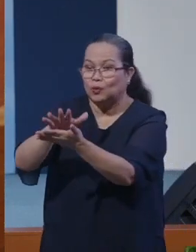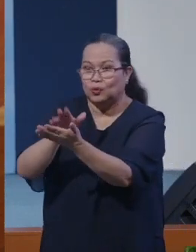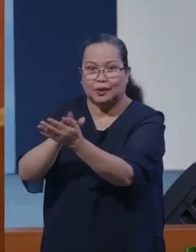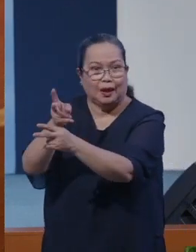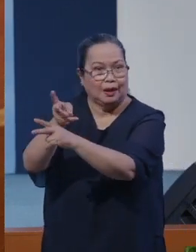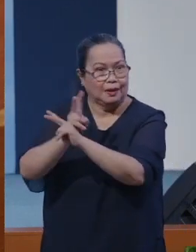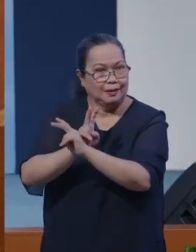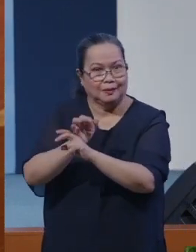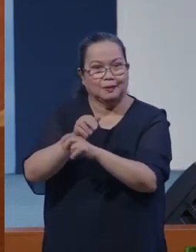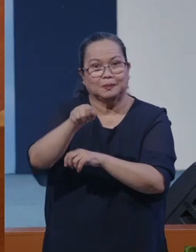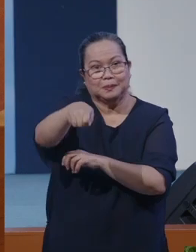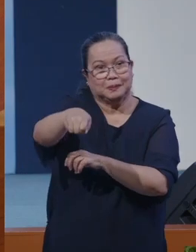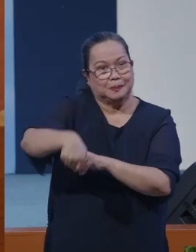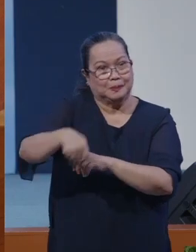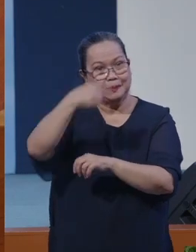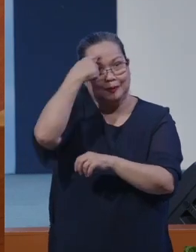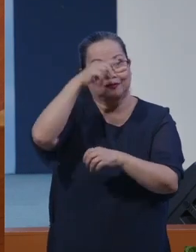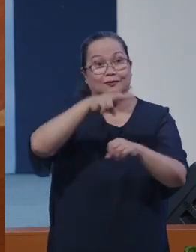inyong savings.